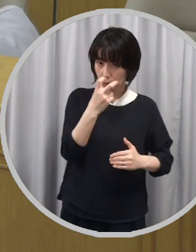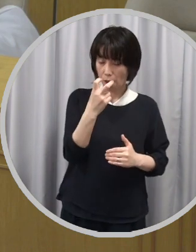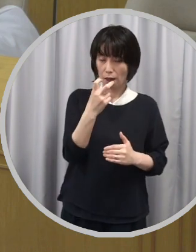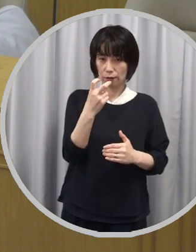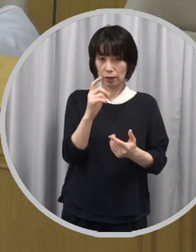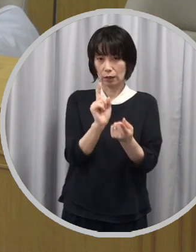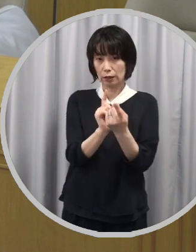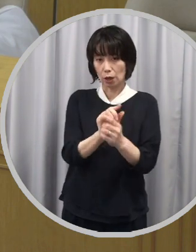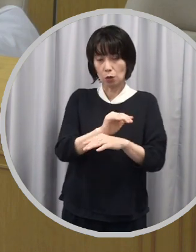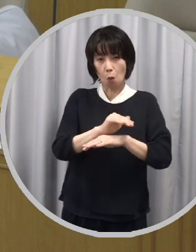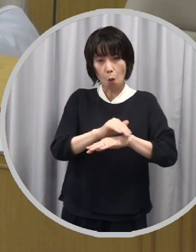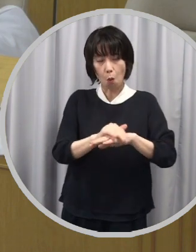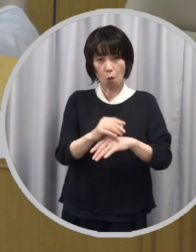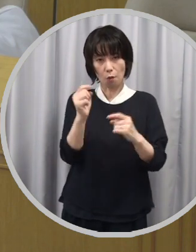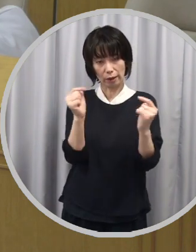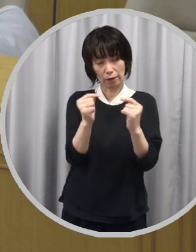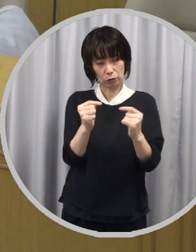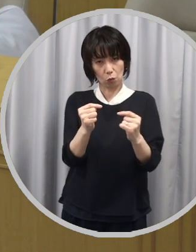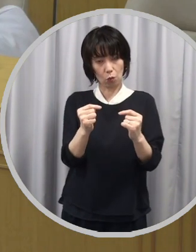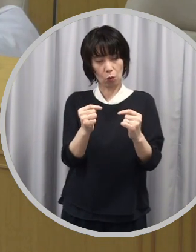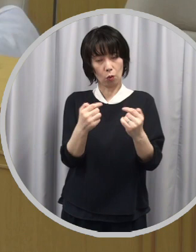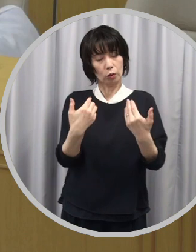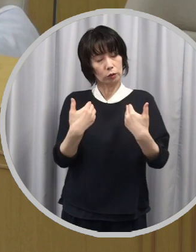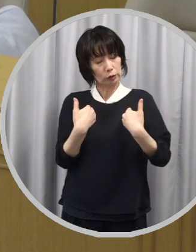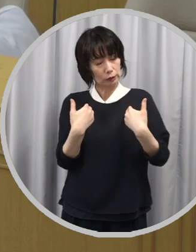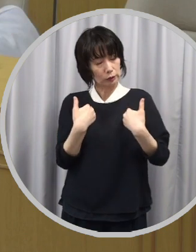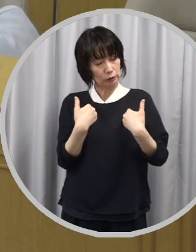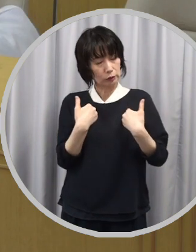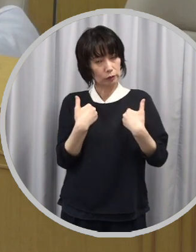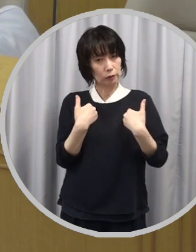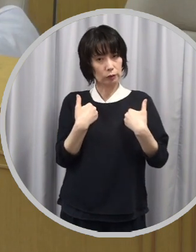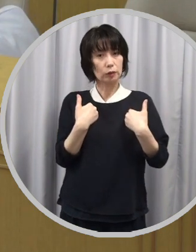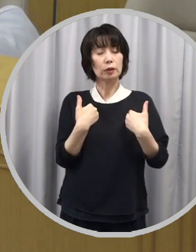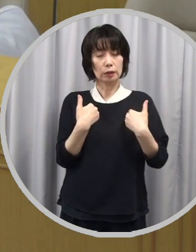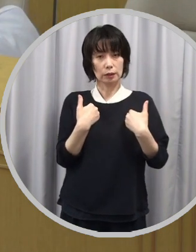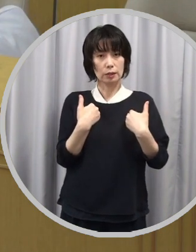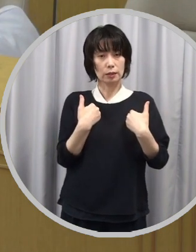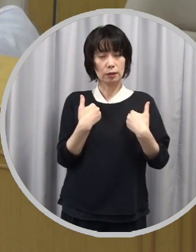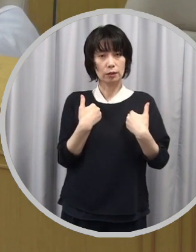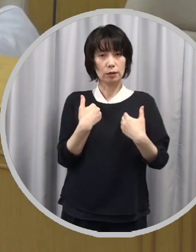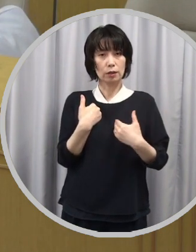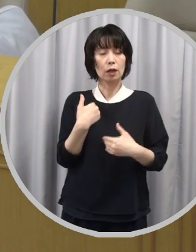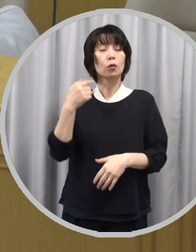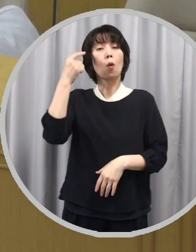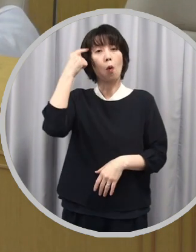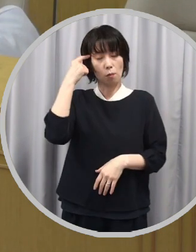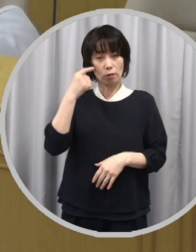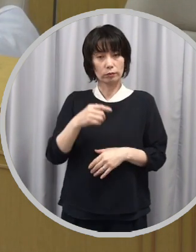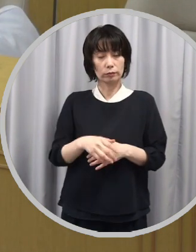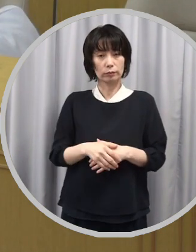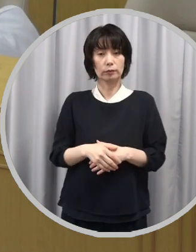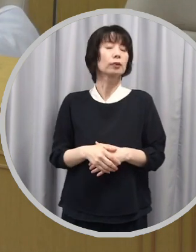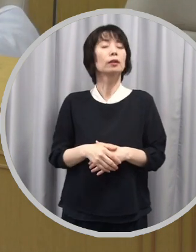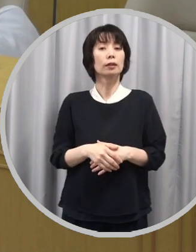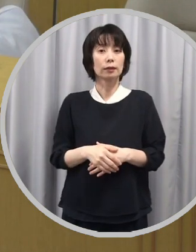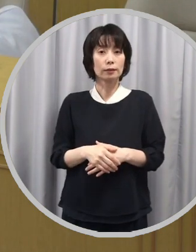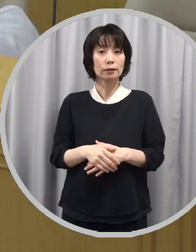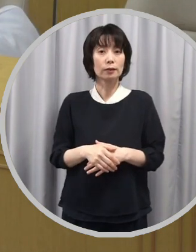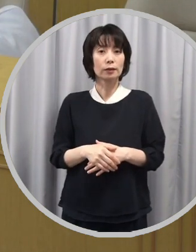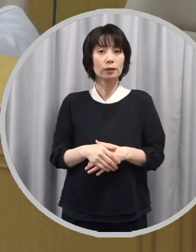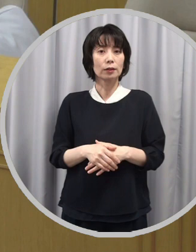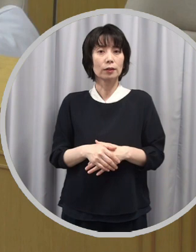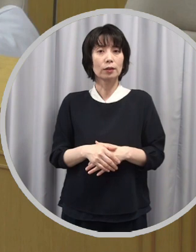か、対応策をこれから検討していかなければならない時期に来るのかなという思いはしておりますので、どうぞ一